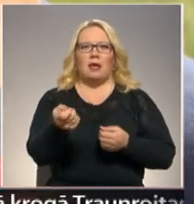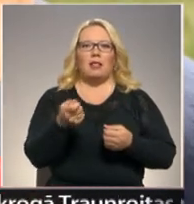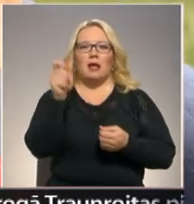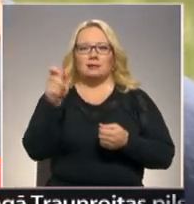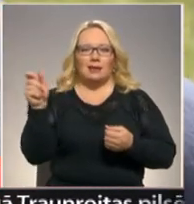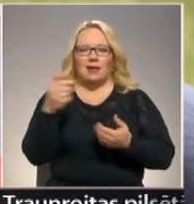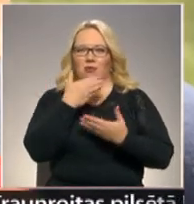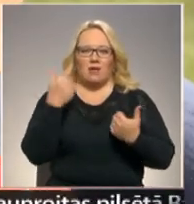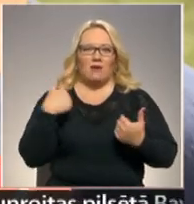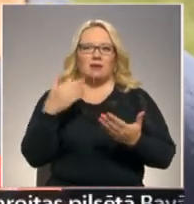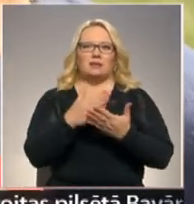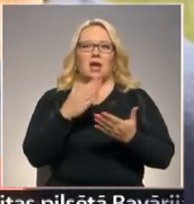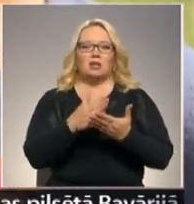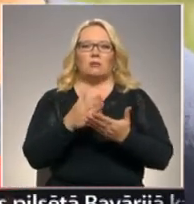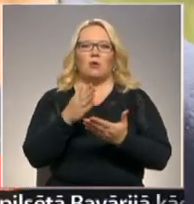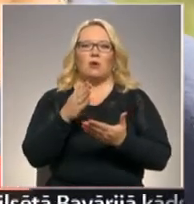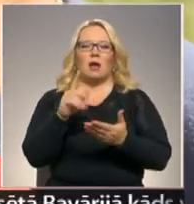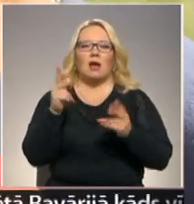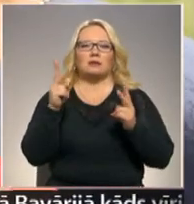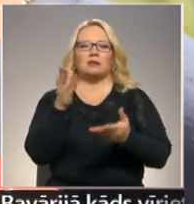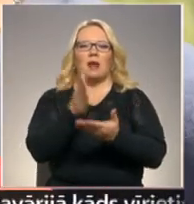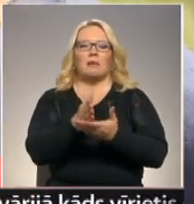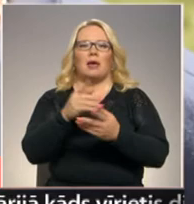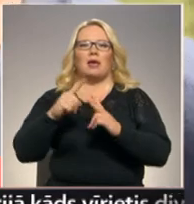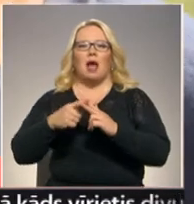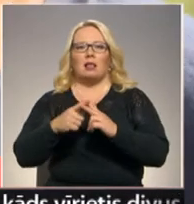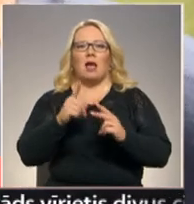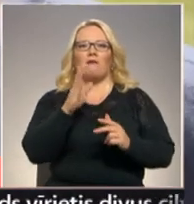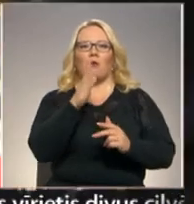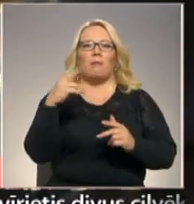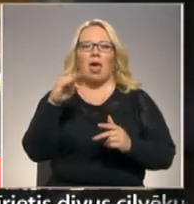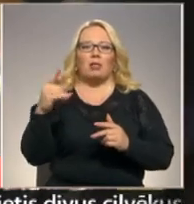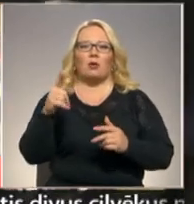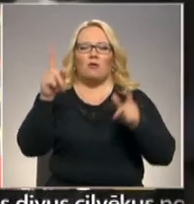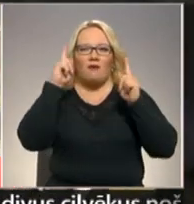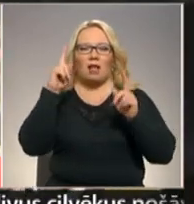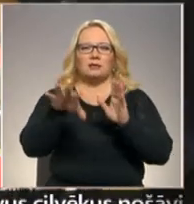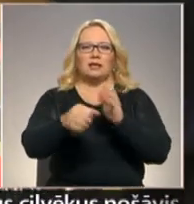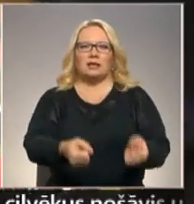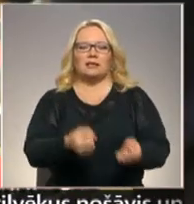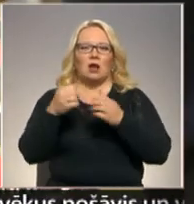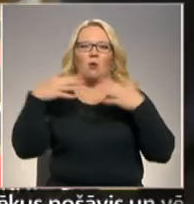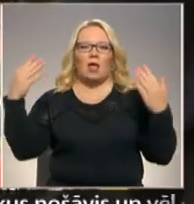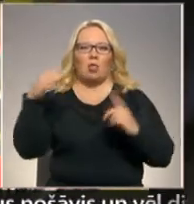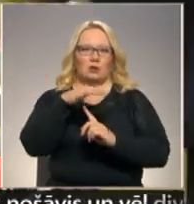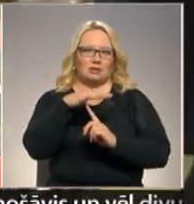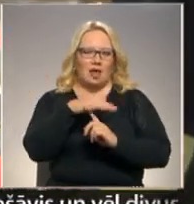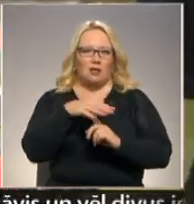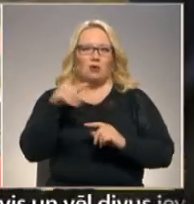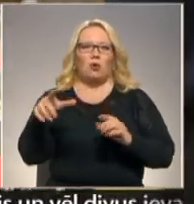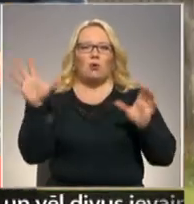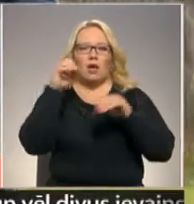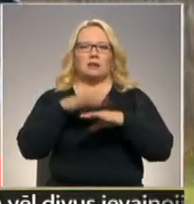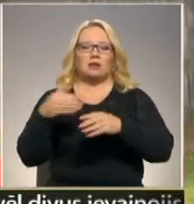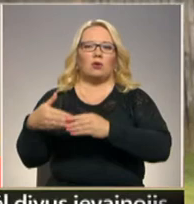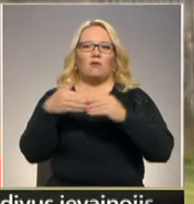nav. Es esmu, kā saka, starp Jelgavu un Bēni, kur vēlns izrauj lielo sēni. Dainis pašaudzēto ved uz naktstirgu Rīgā. Tur,